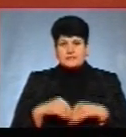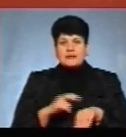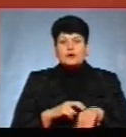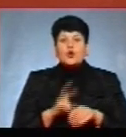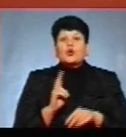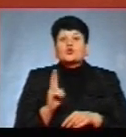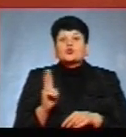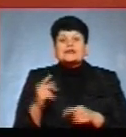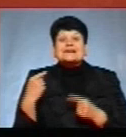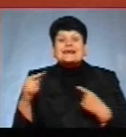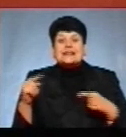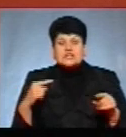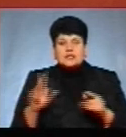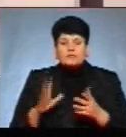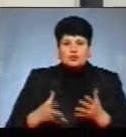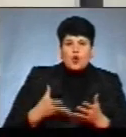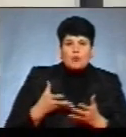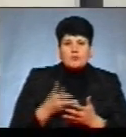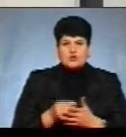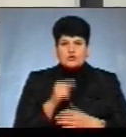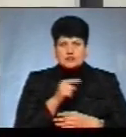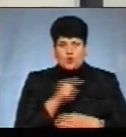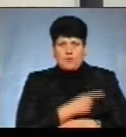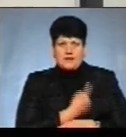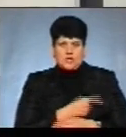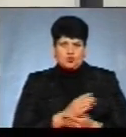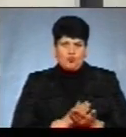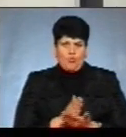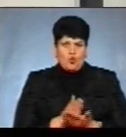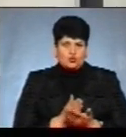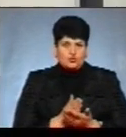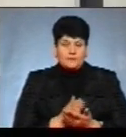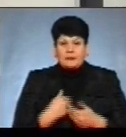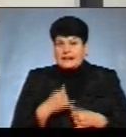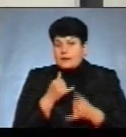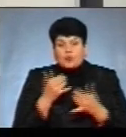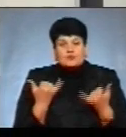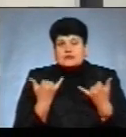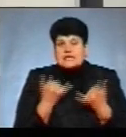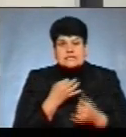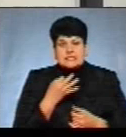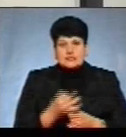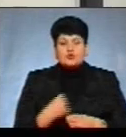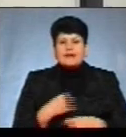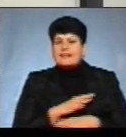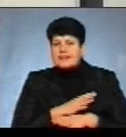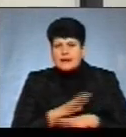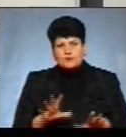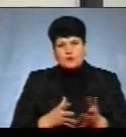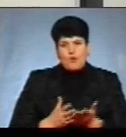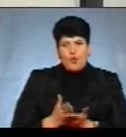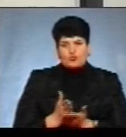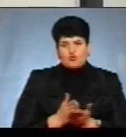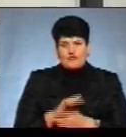лікарем, хтось інший буде проплачувати за цю його медичну послугу. Тому ми не можемо зараз сказати про те, що ми не